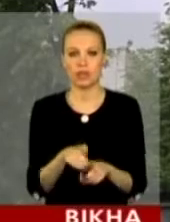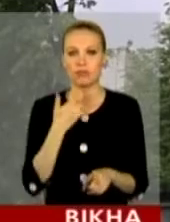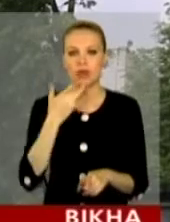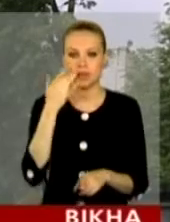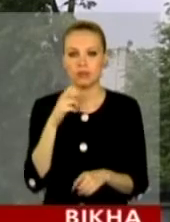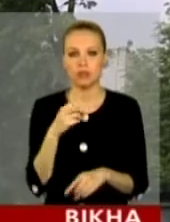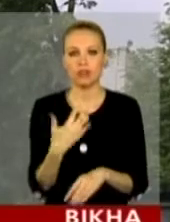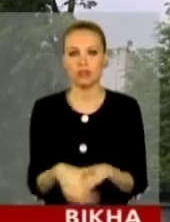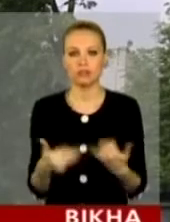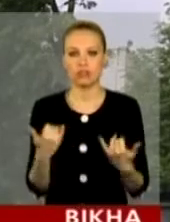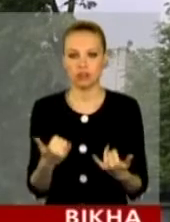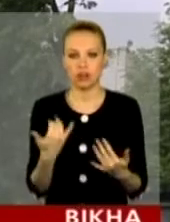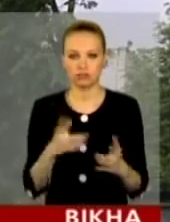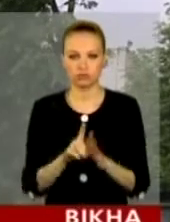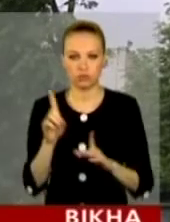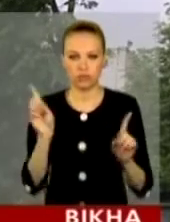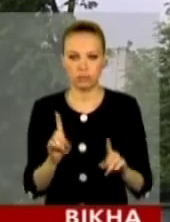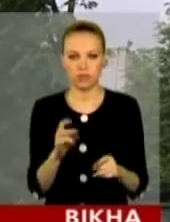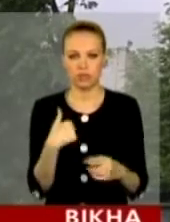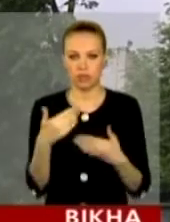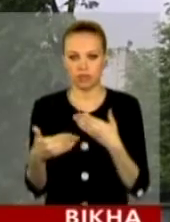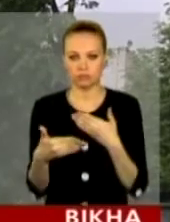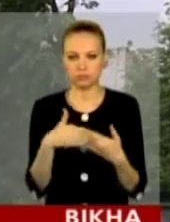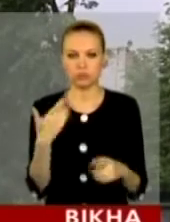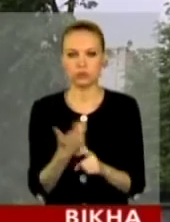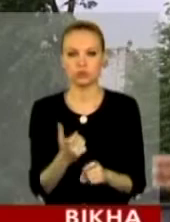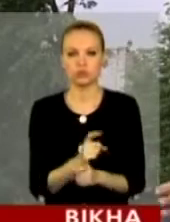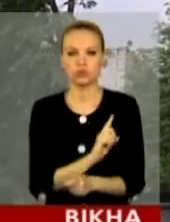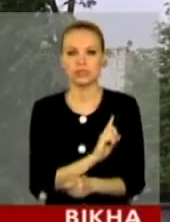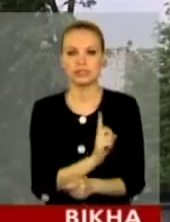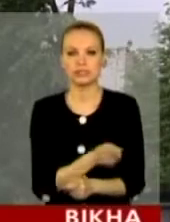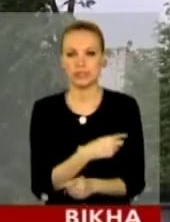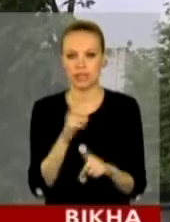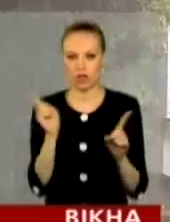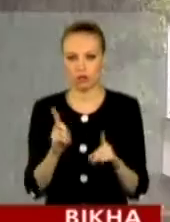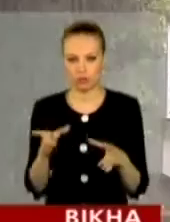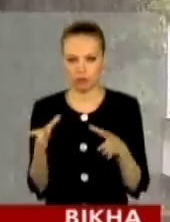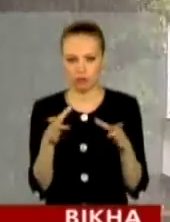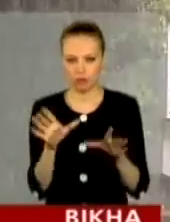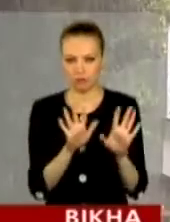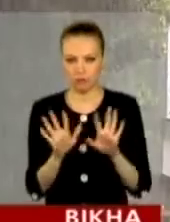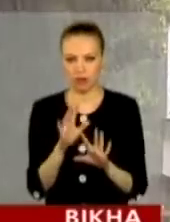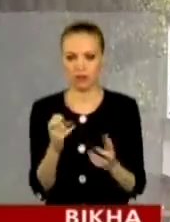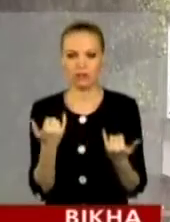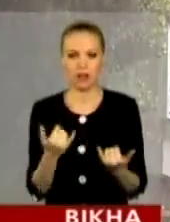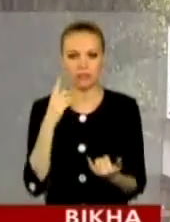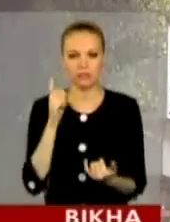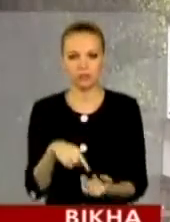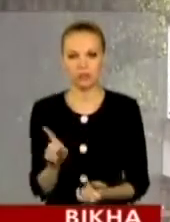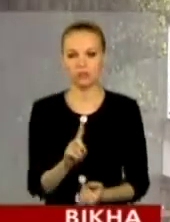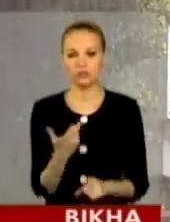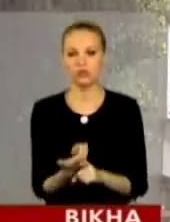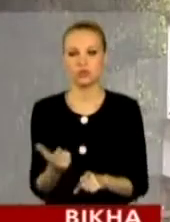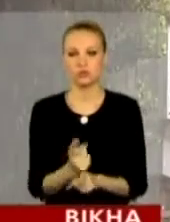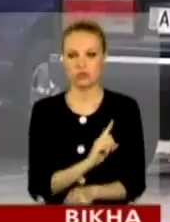вже нині от гримить і на нас насувається дуже сильна грозова хмара. Наразі відомо, що